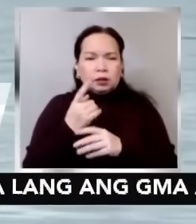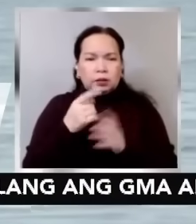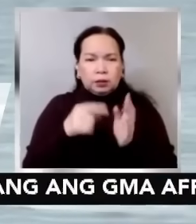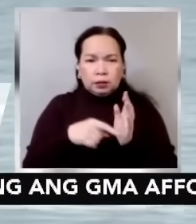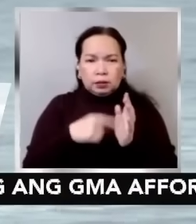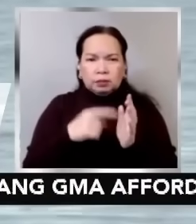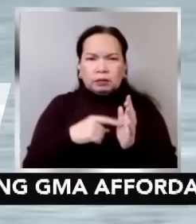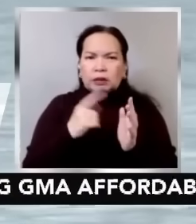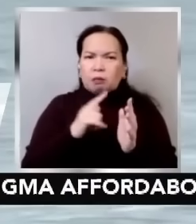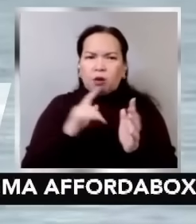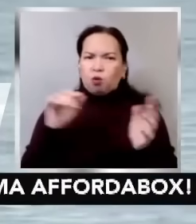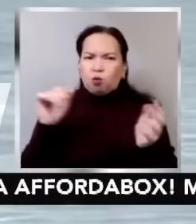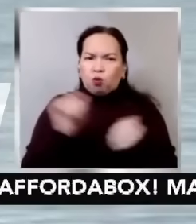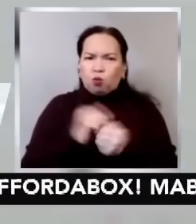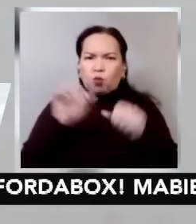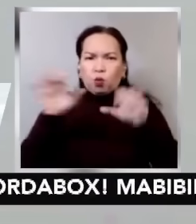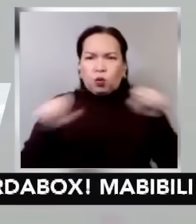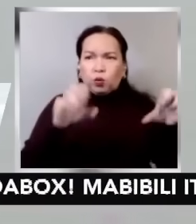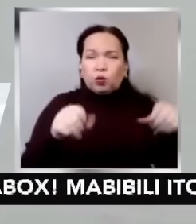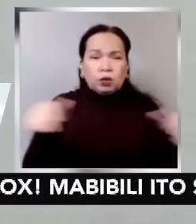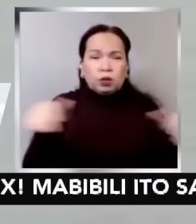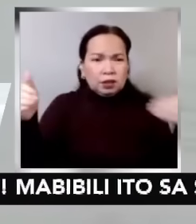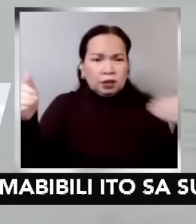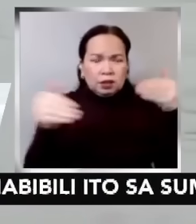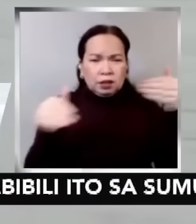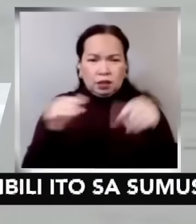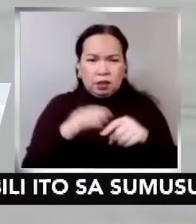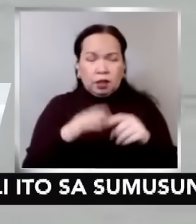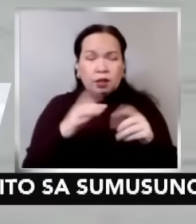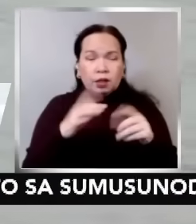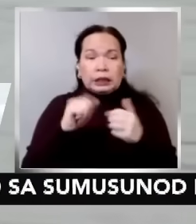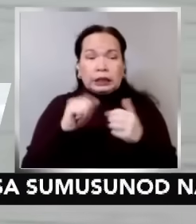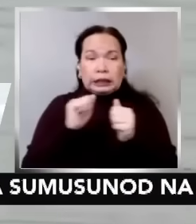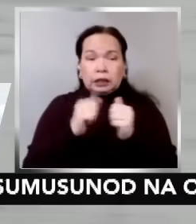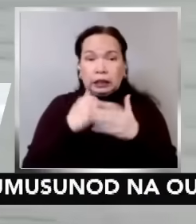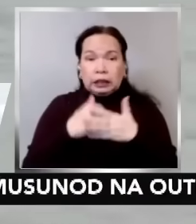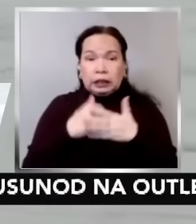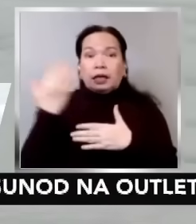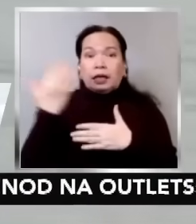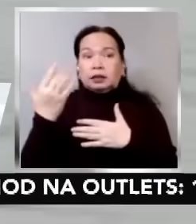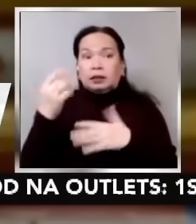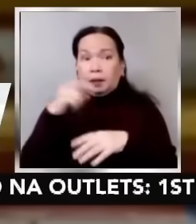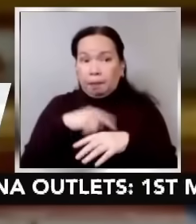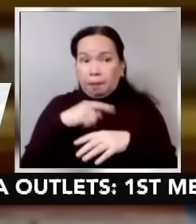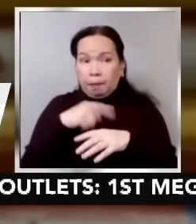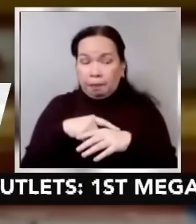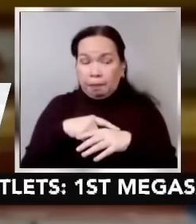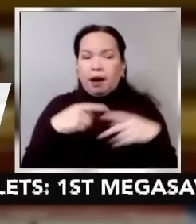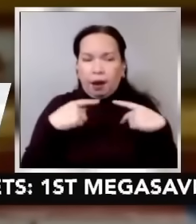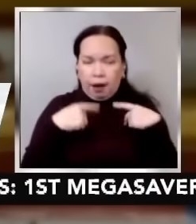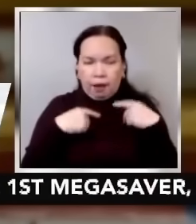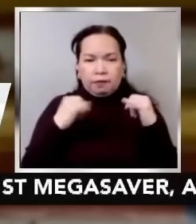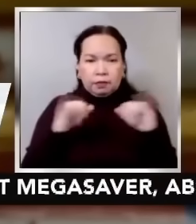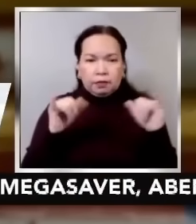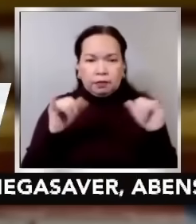isda para sa next season meron pa. Kaya yun ang mga tinitignan natin ngayon. At may mga lugar